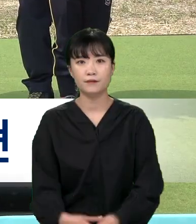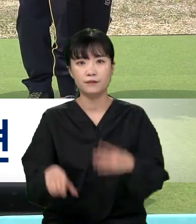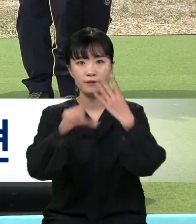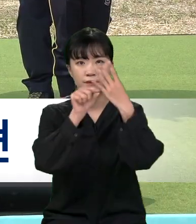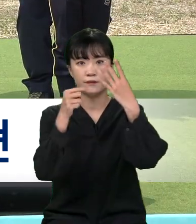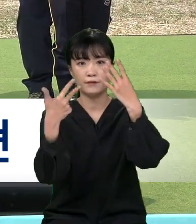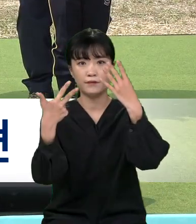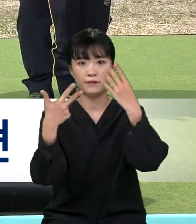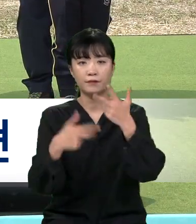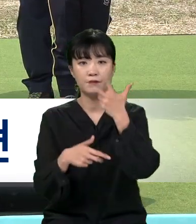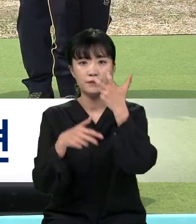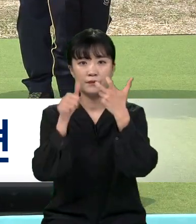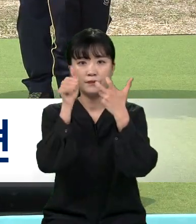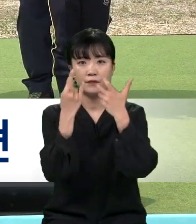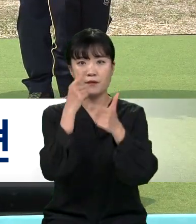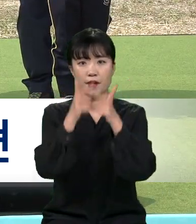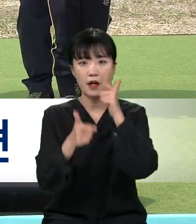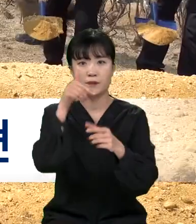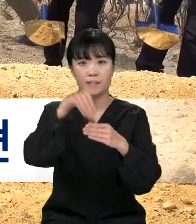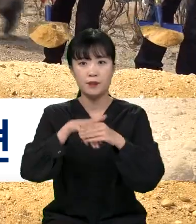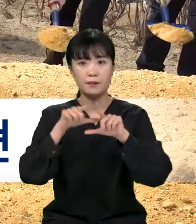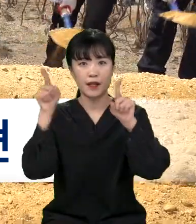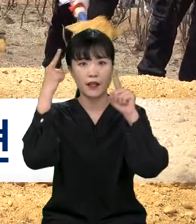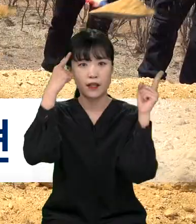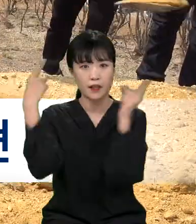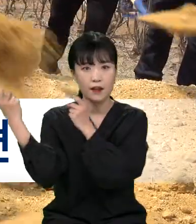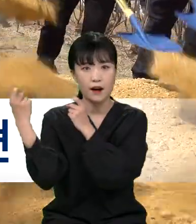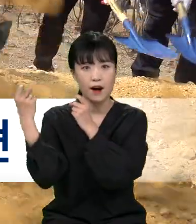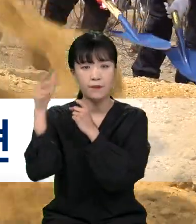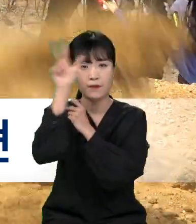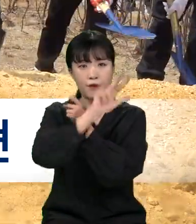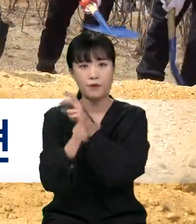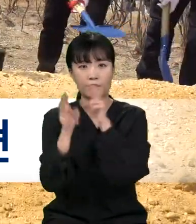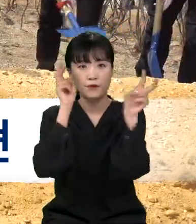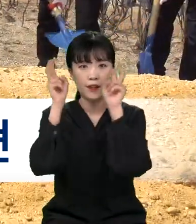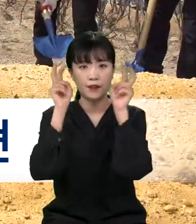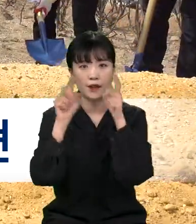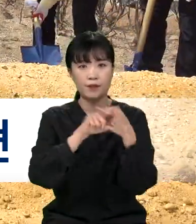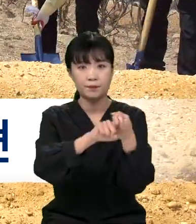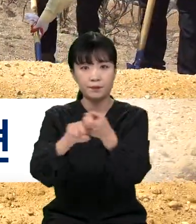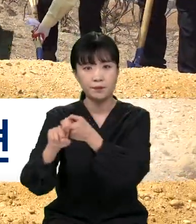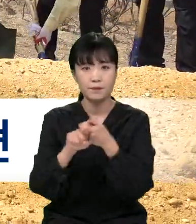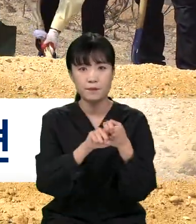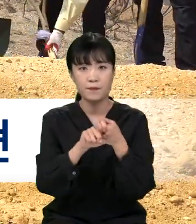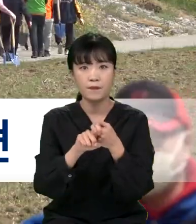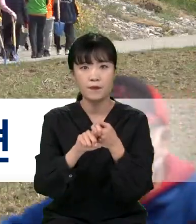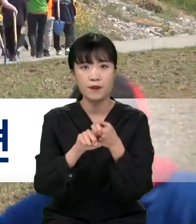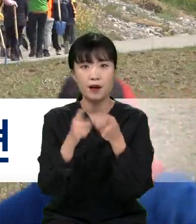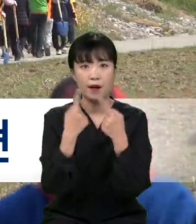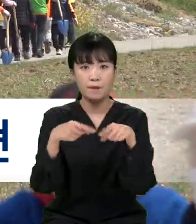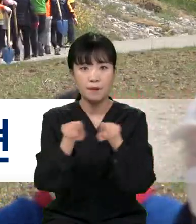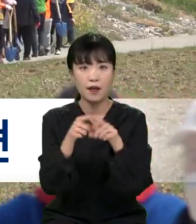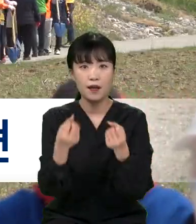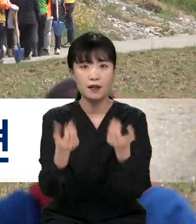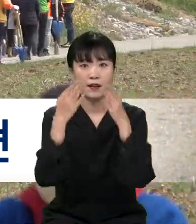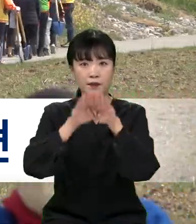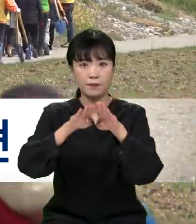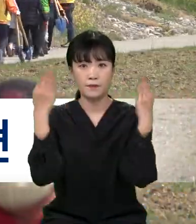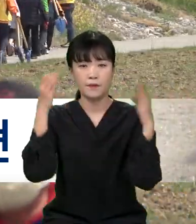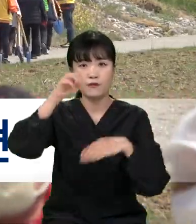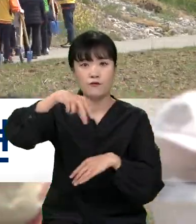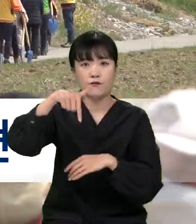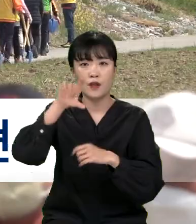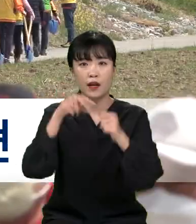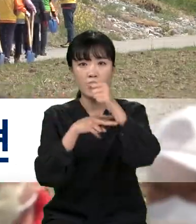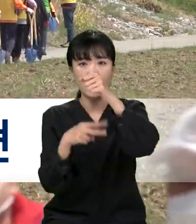포항시 는 7일 제 77회 식목일 기념 전경련과 함께하는 희망나무 심기 행사를 개최 유강